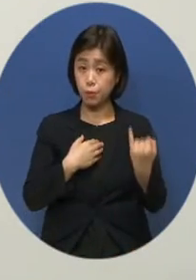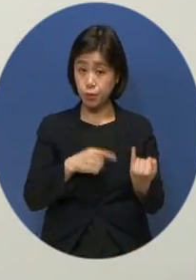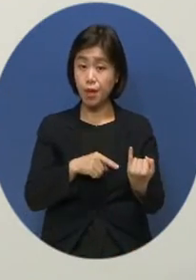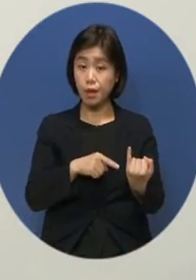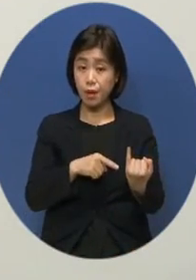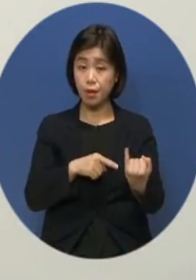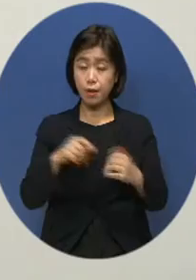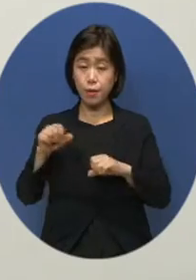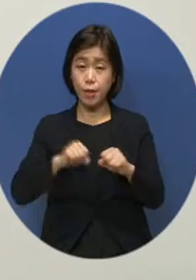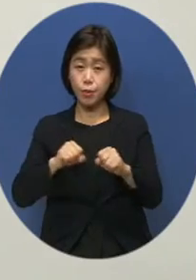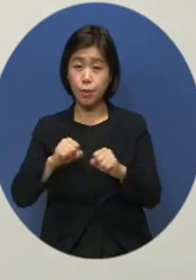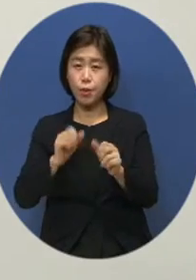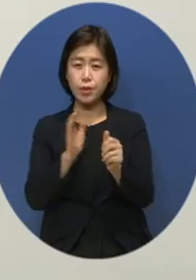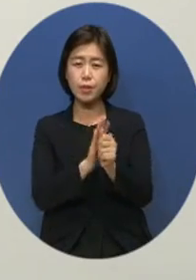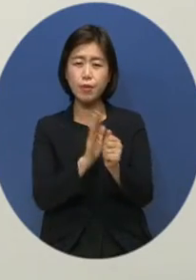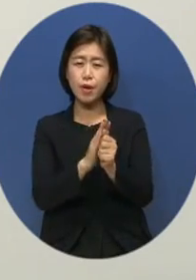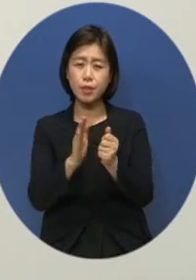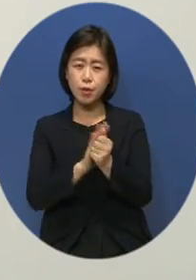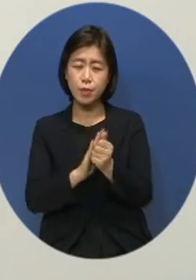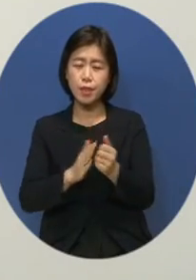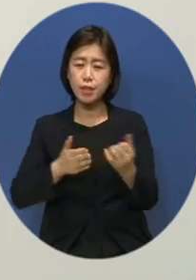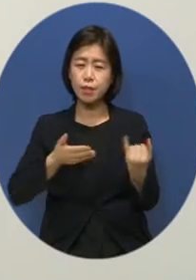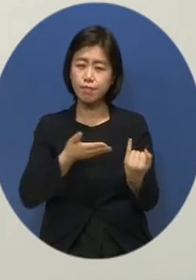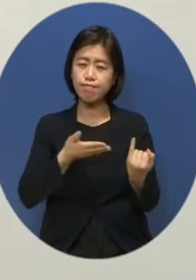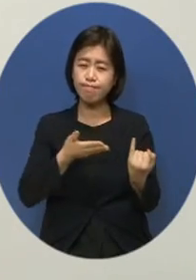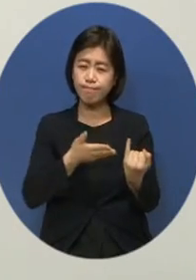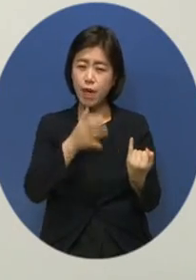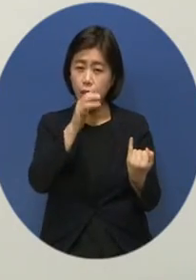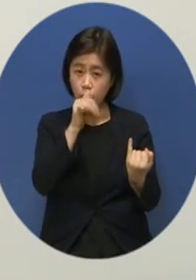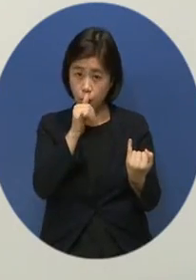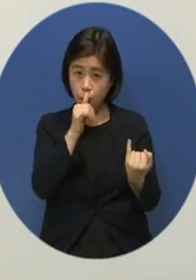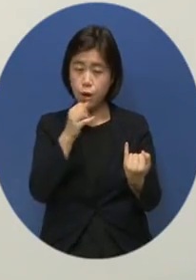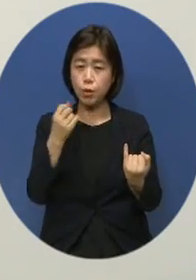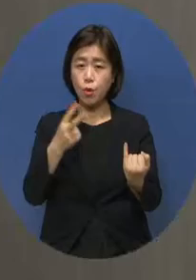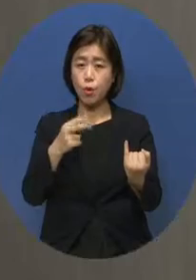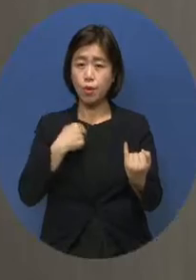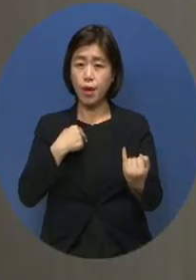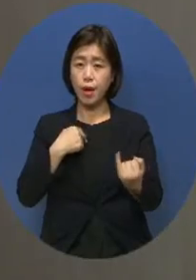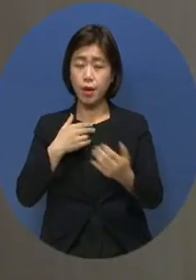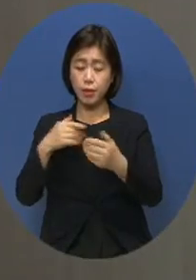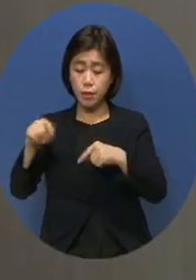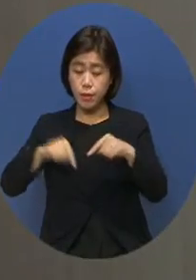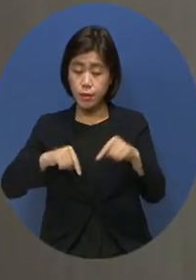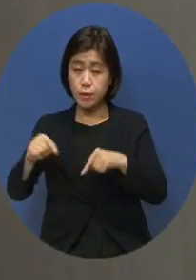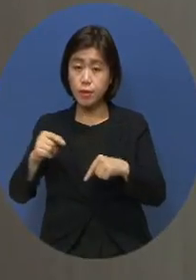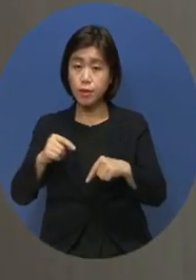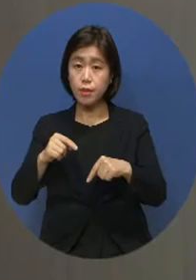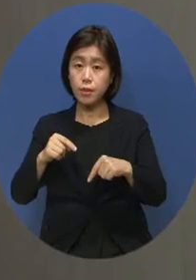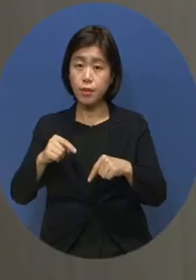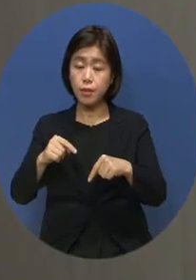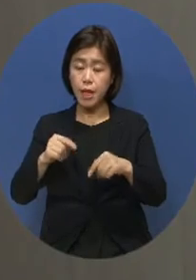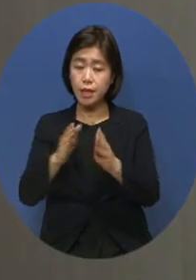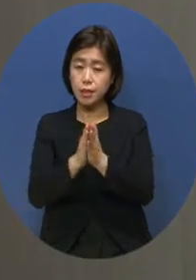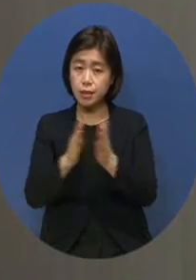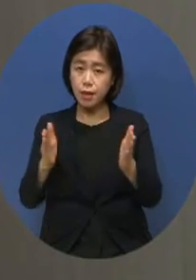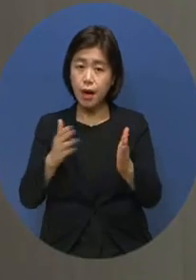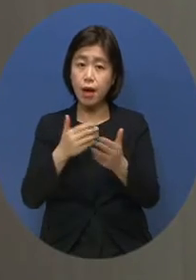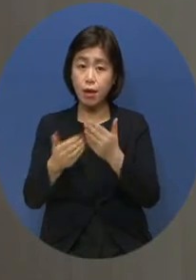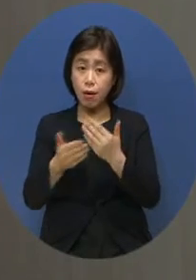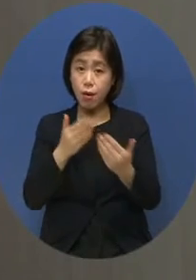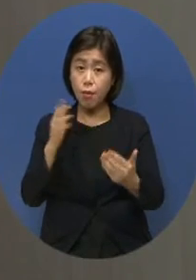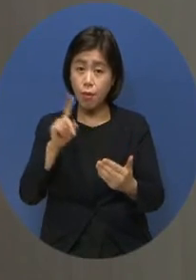지원 서비스를 받고 제가 정치를 하게 됐었던 경험도 사실 일상에서의 부조리한